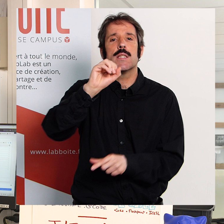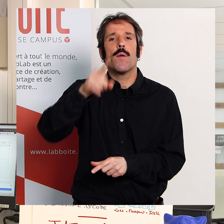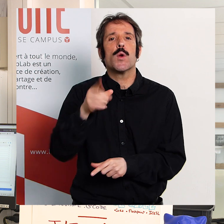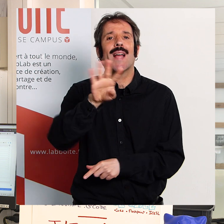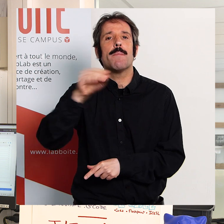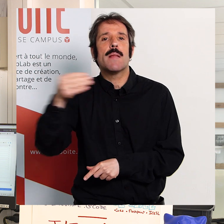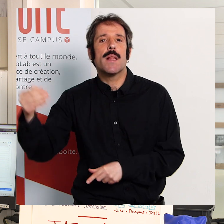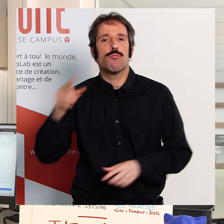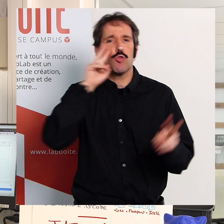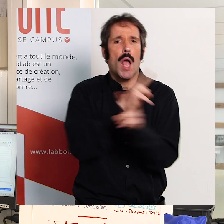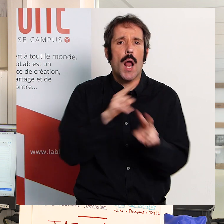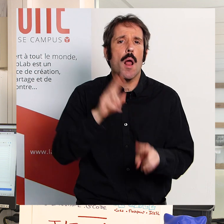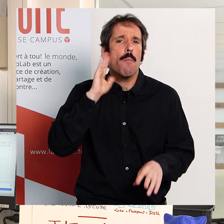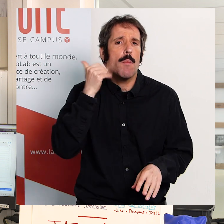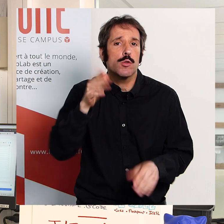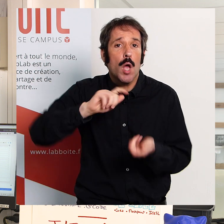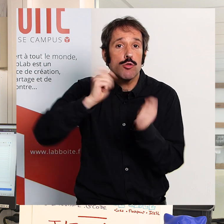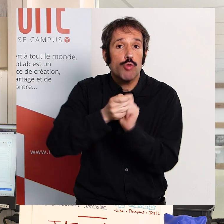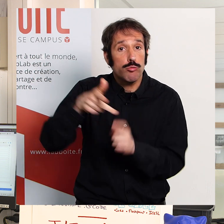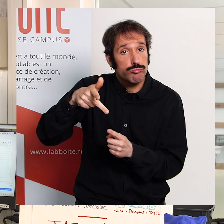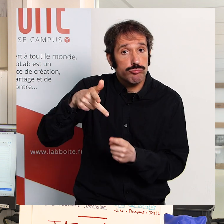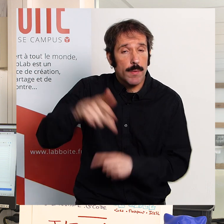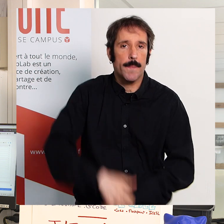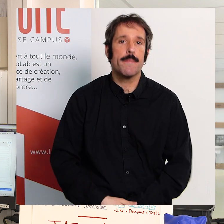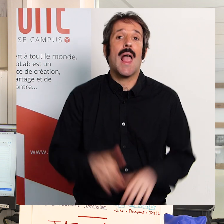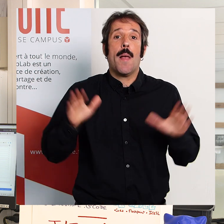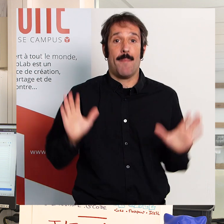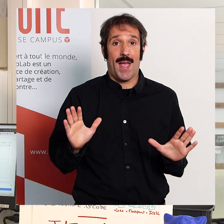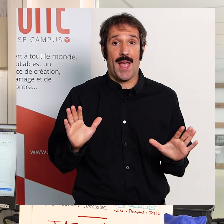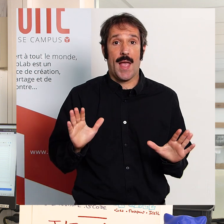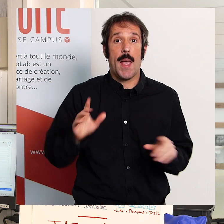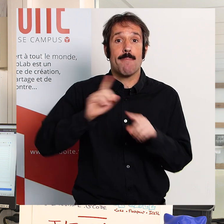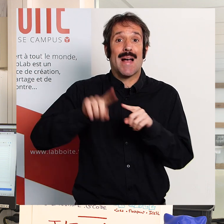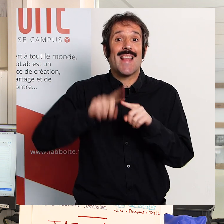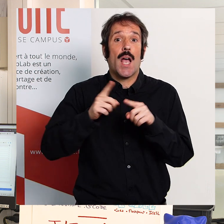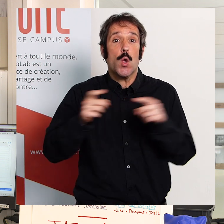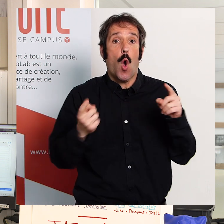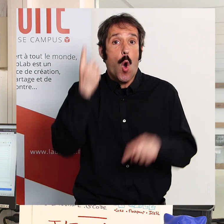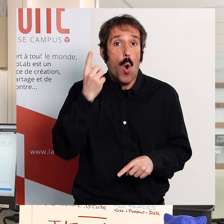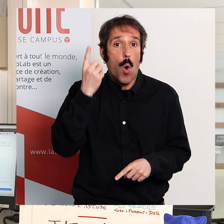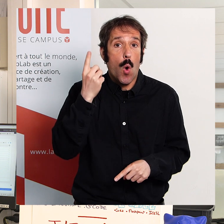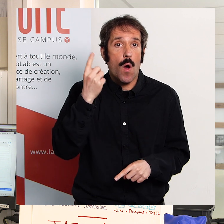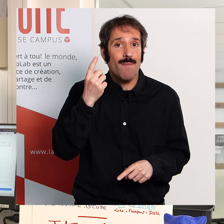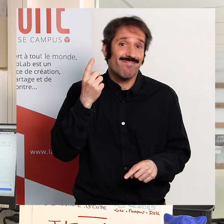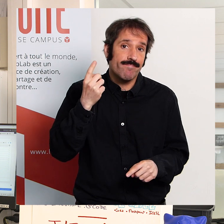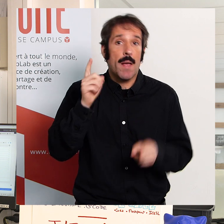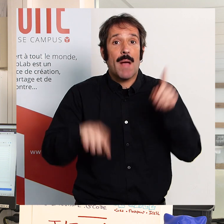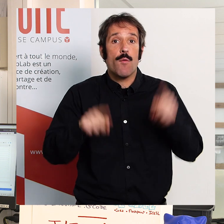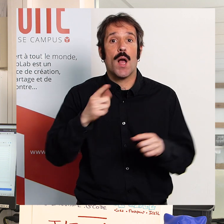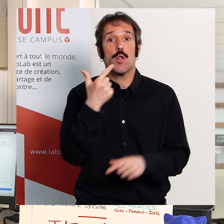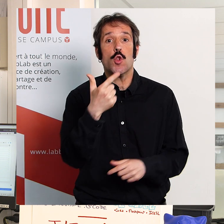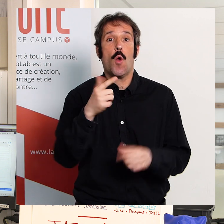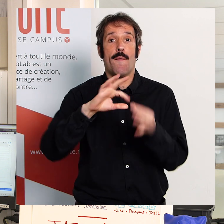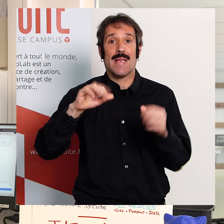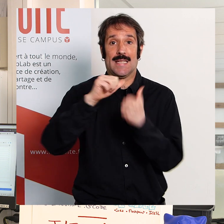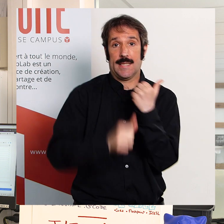de 0,4 mm. Donc en général, il n'est pas nécessaire de le changer. Par contre, le matériau en haut, vous allez rencontrer